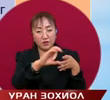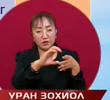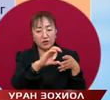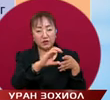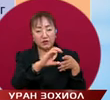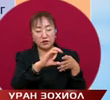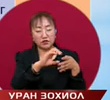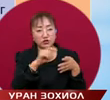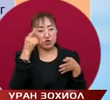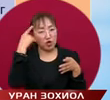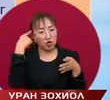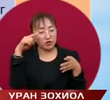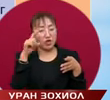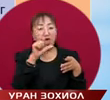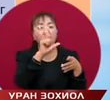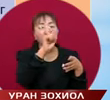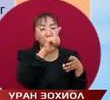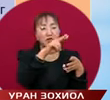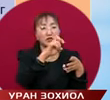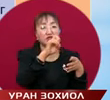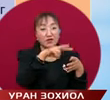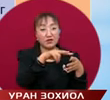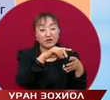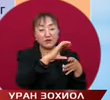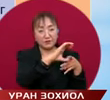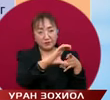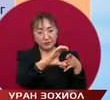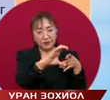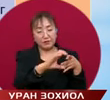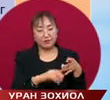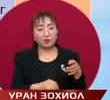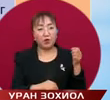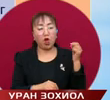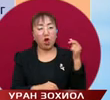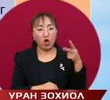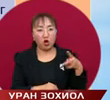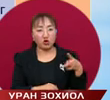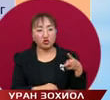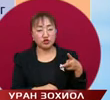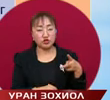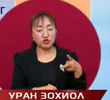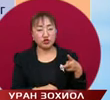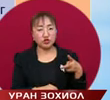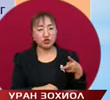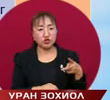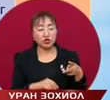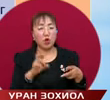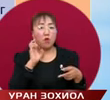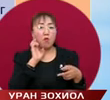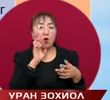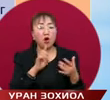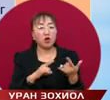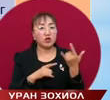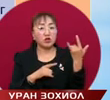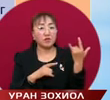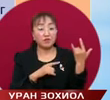зохиолын эхлэл хэсэг байсан. За хоёрдугаарт нь бор атыг албаны хүмүүс авч явах үйл явдал юунаас